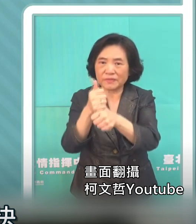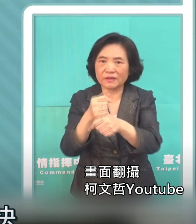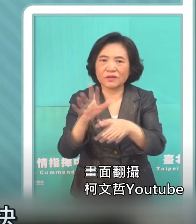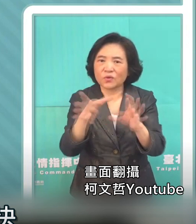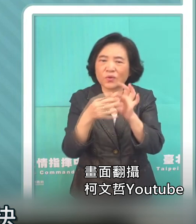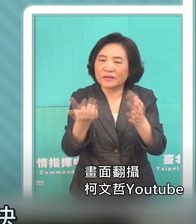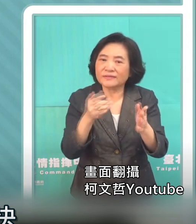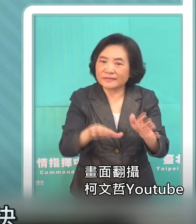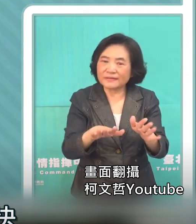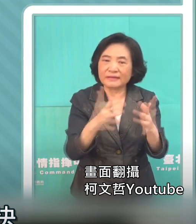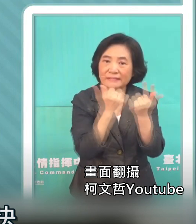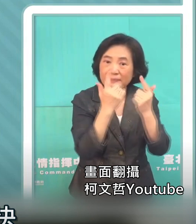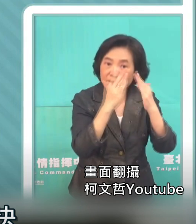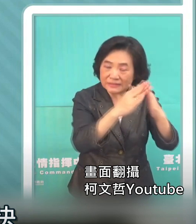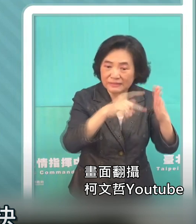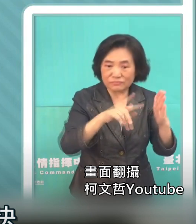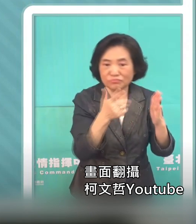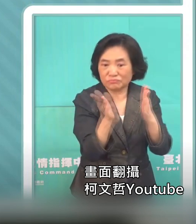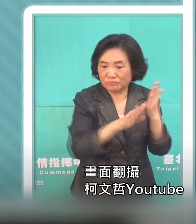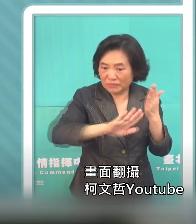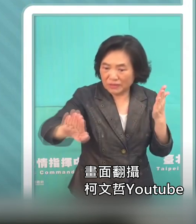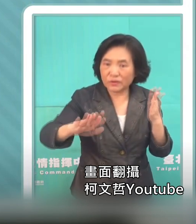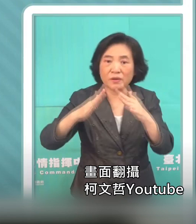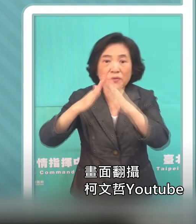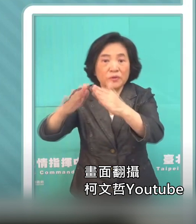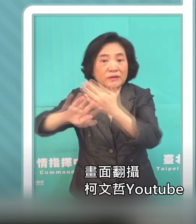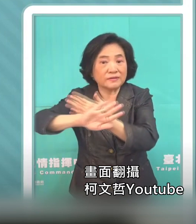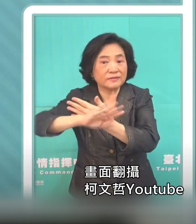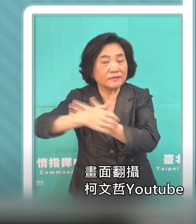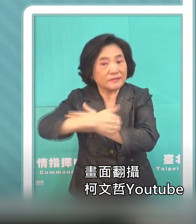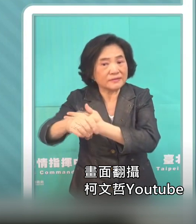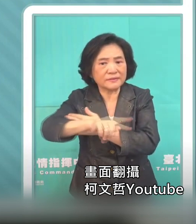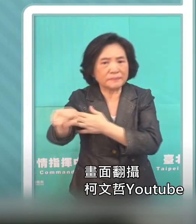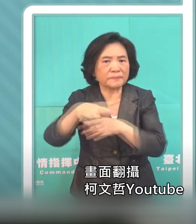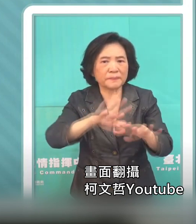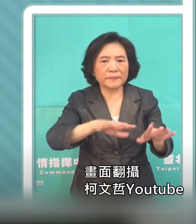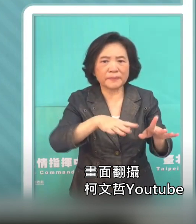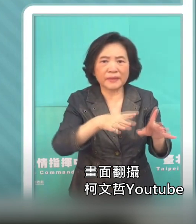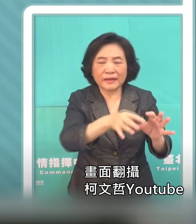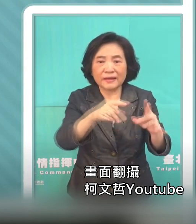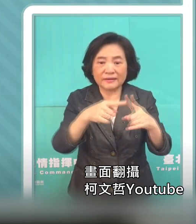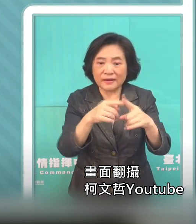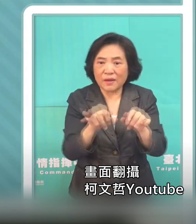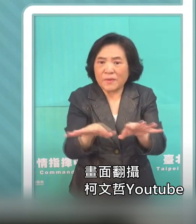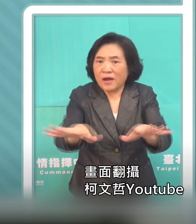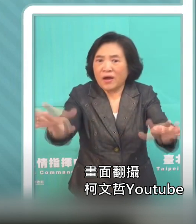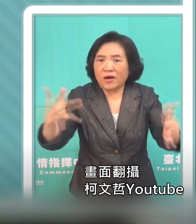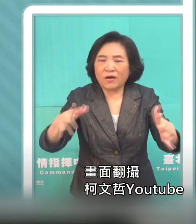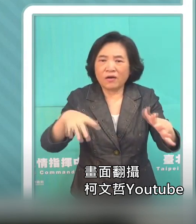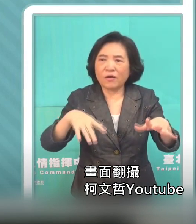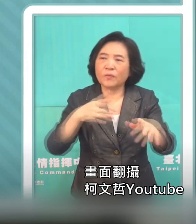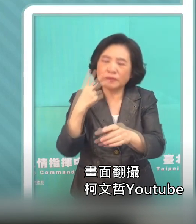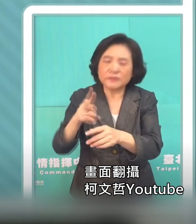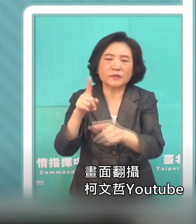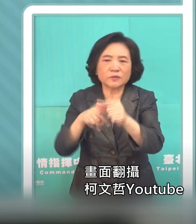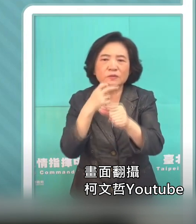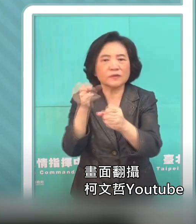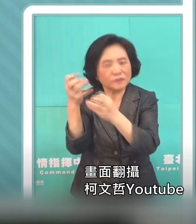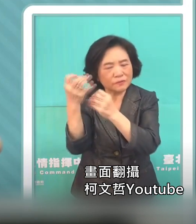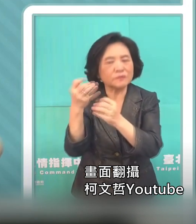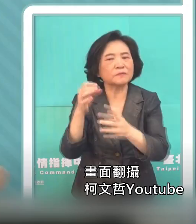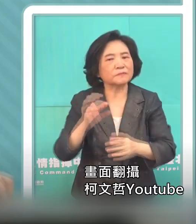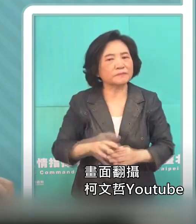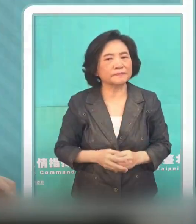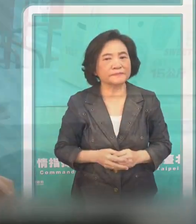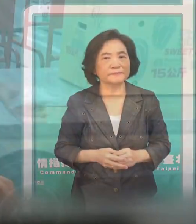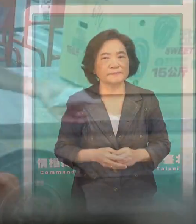疫疗疫调如何更快更有效益的整合，这个我们会跟他讨论。 另外在这次北